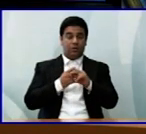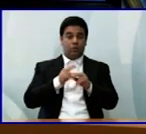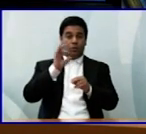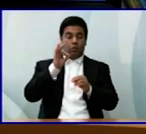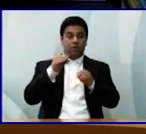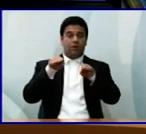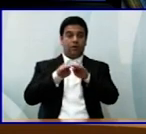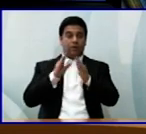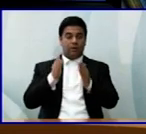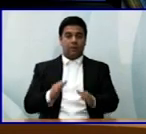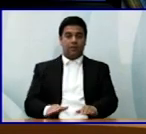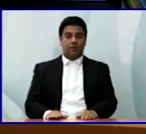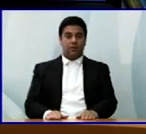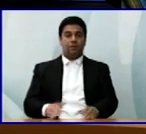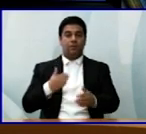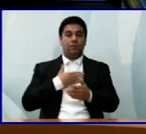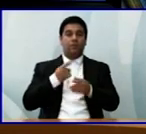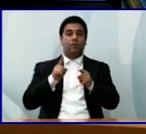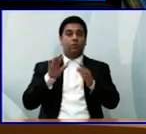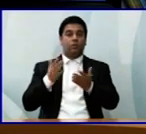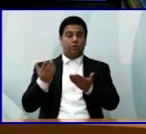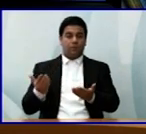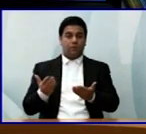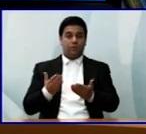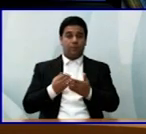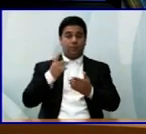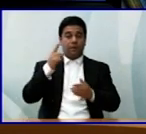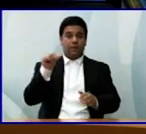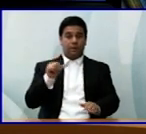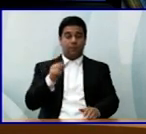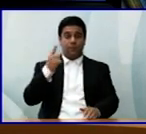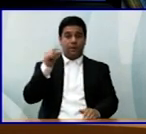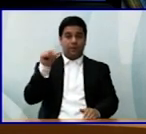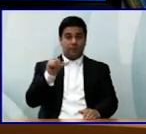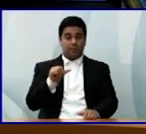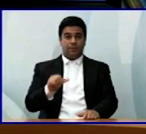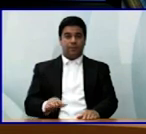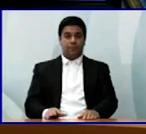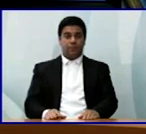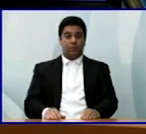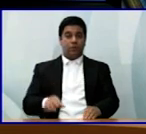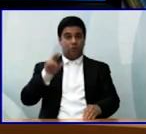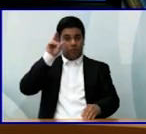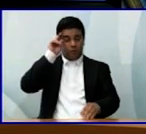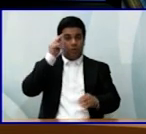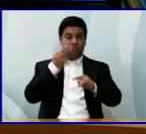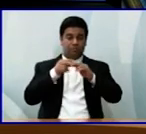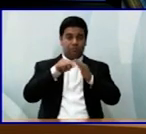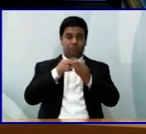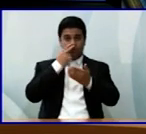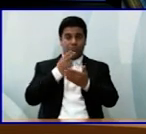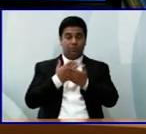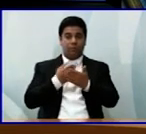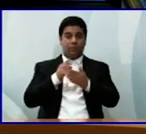ga tenglashtirdik. Bizda nima hosil bo'ldi? 1,5. 1,5 ni son o'qda tasvirlab